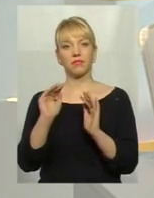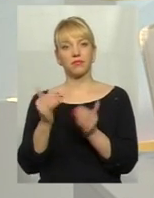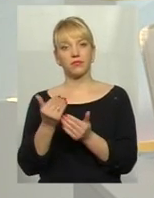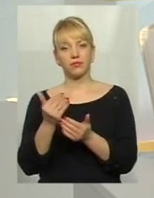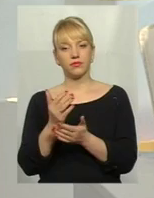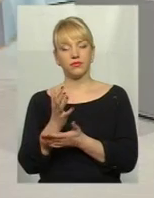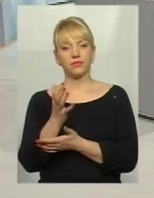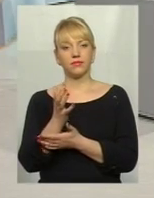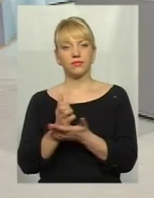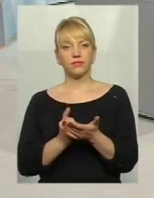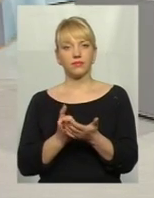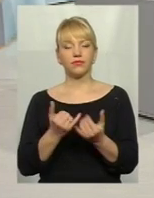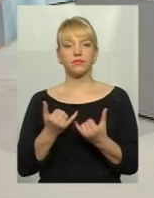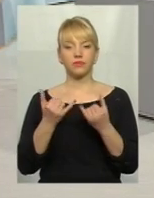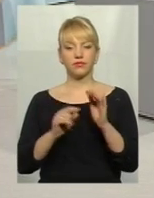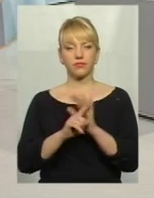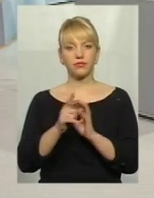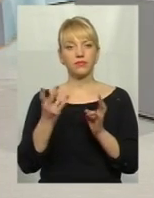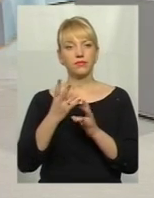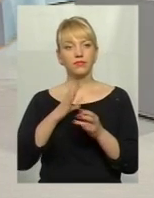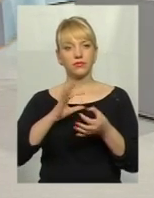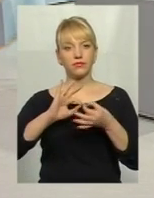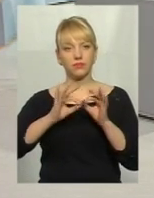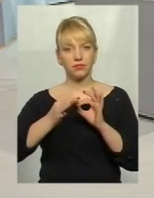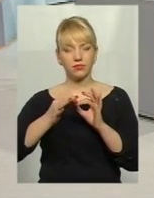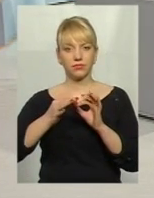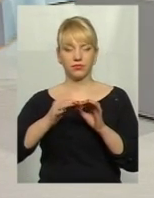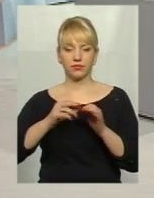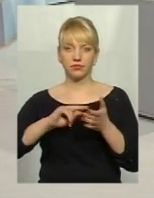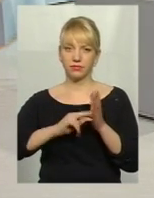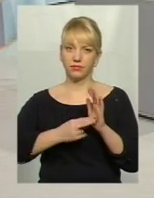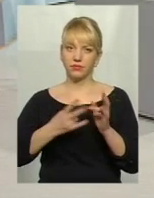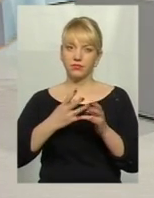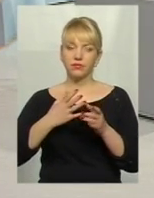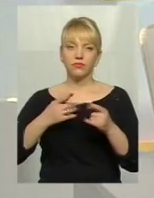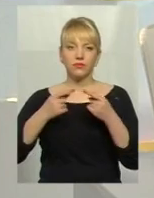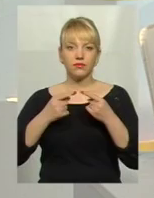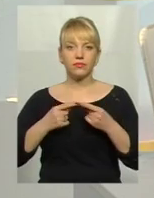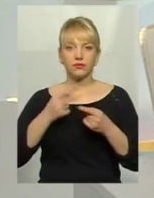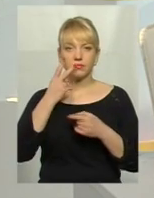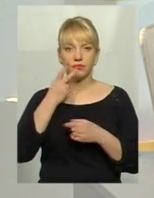на старт. Значить, має бути більш детальніше планування, більш чіткіше бачення,